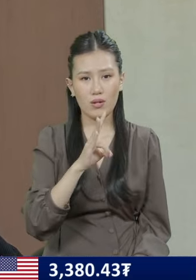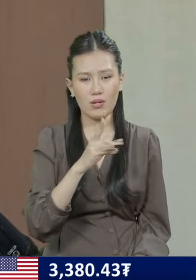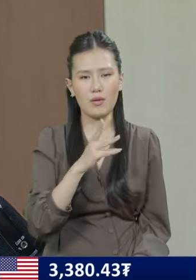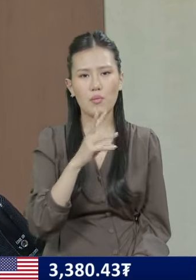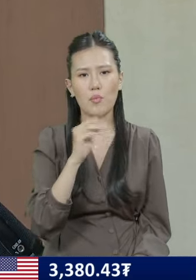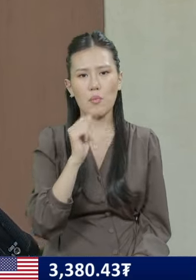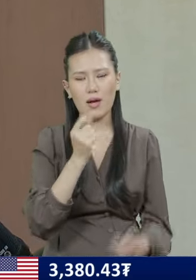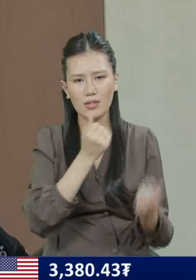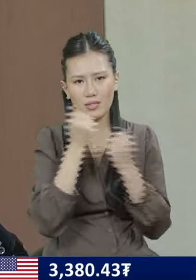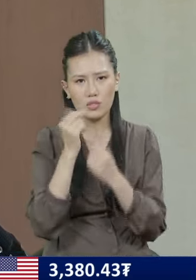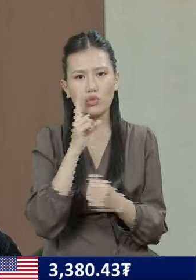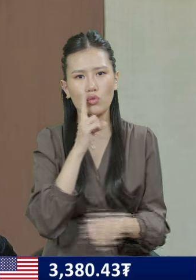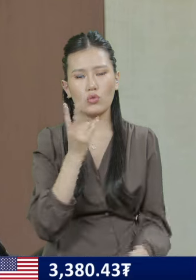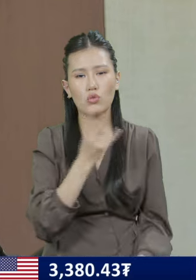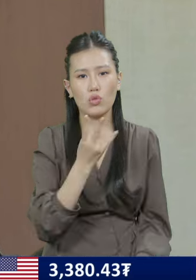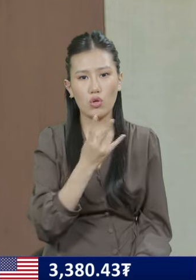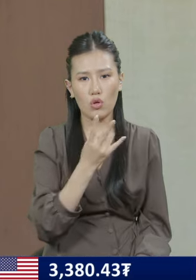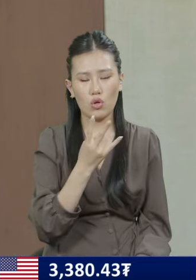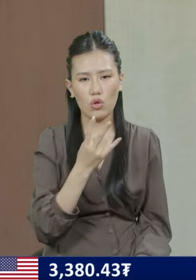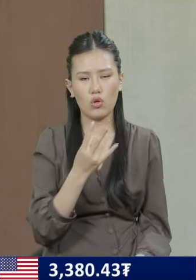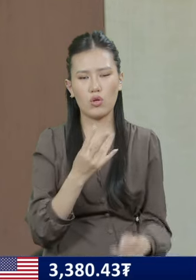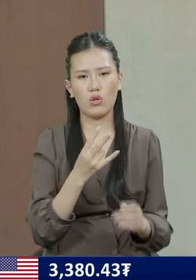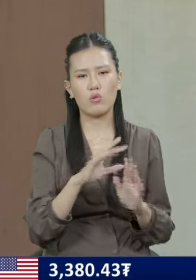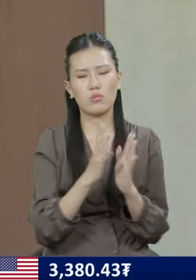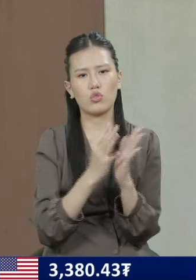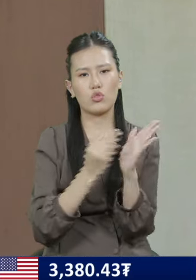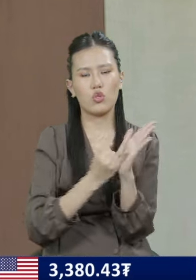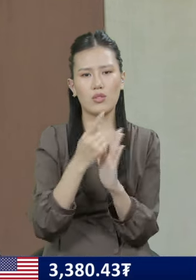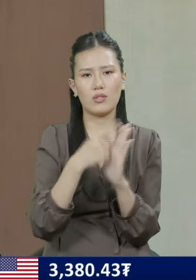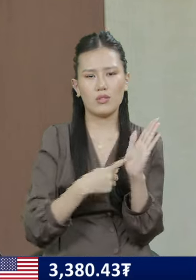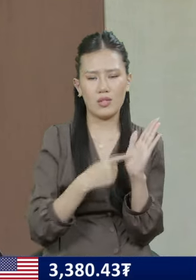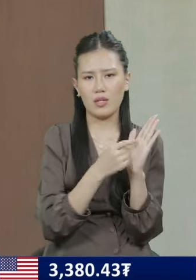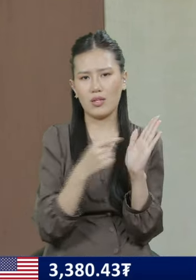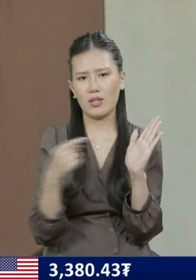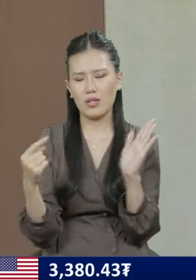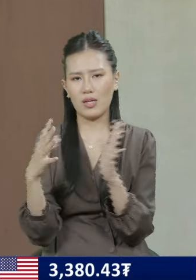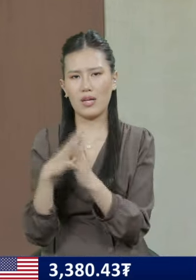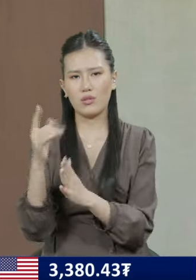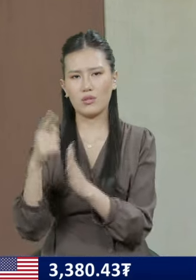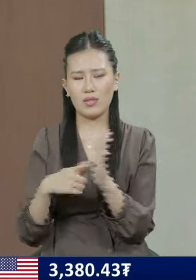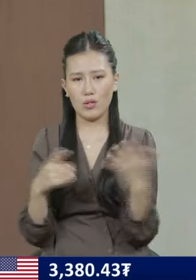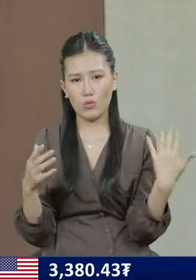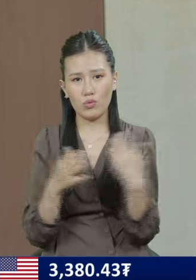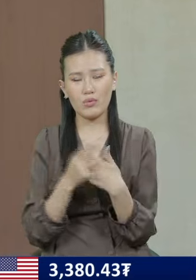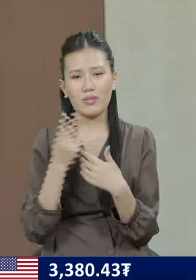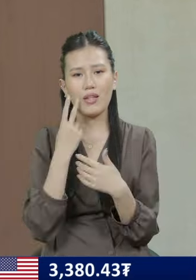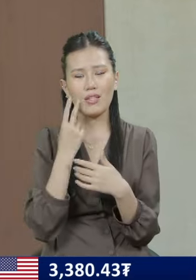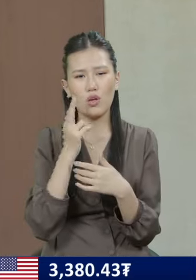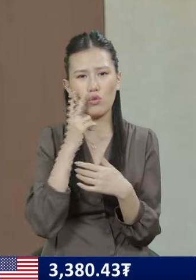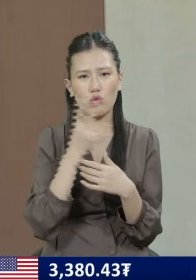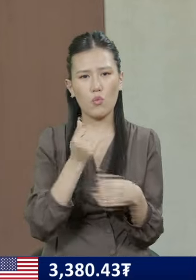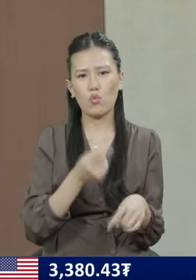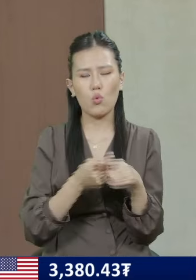мах хүнсний ногооны үнэ бол 7 сараас эхлээд бол 9 10 сар дуустал бол ерөөхдөө буурах нөлөөтэй байдаг. За энэ утгаараа